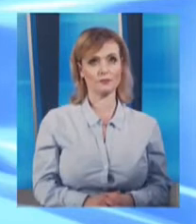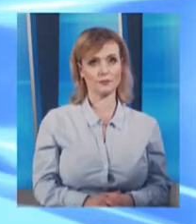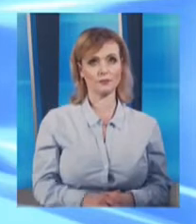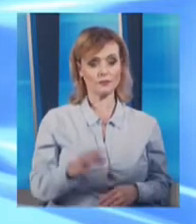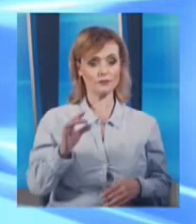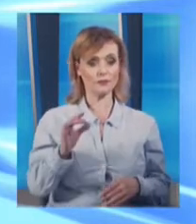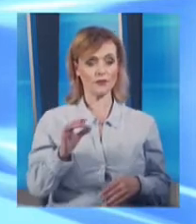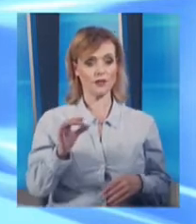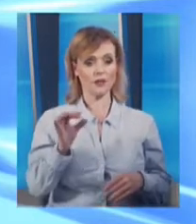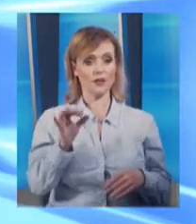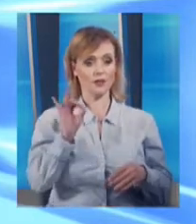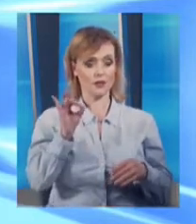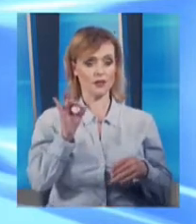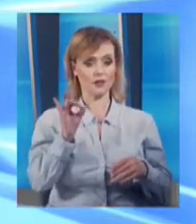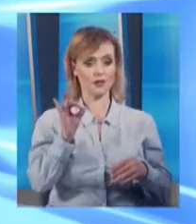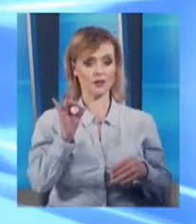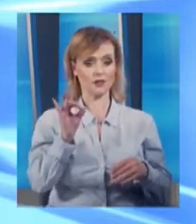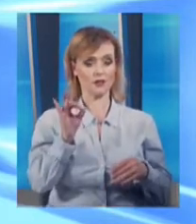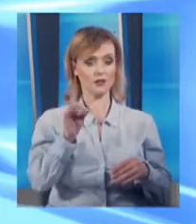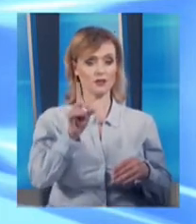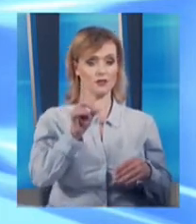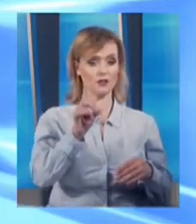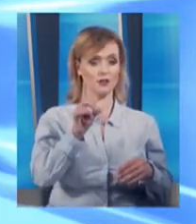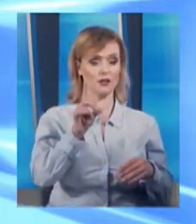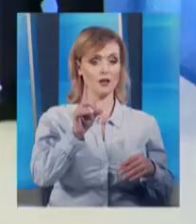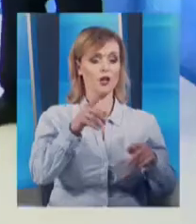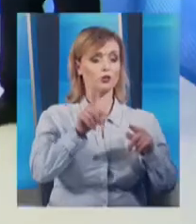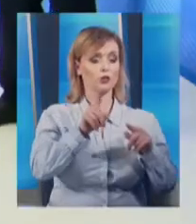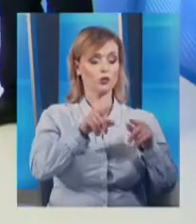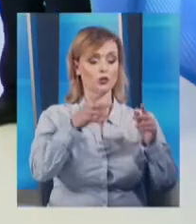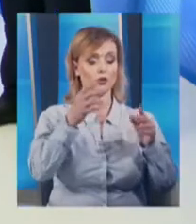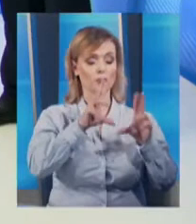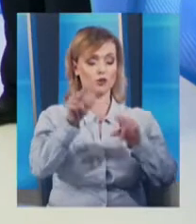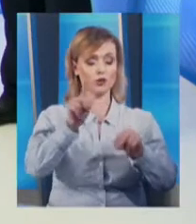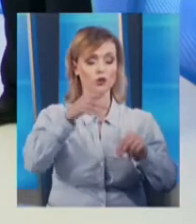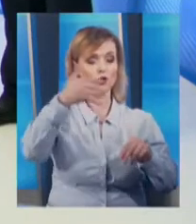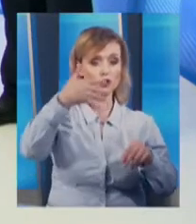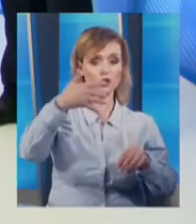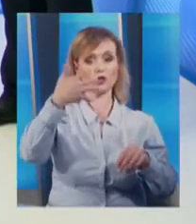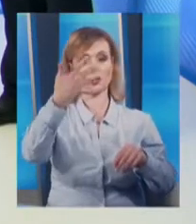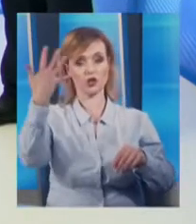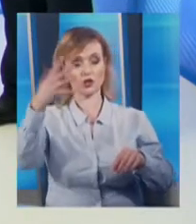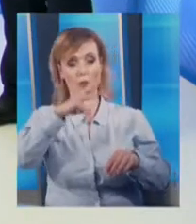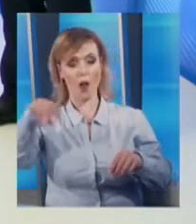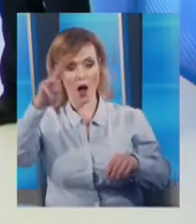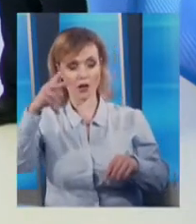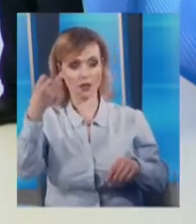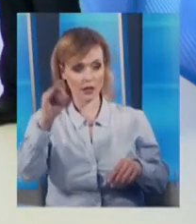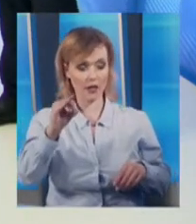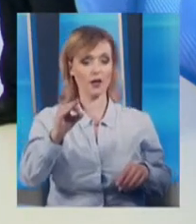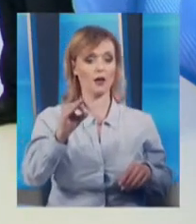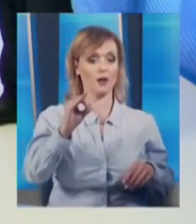respectiv costul programului evaluat la 50-55 de miliarde de lei, adică aproximativ 5,5% din